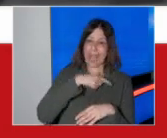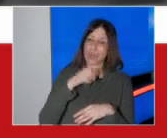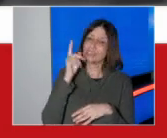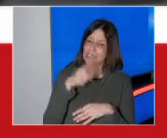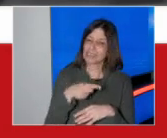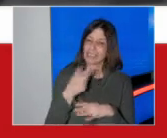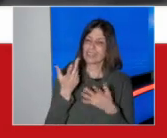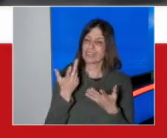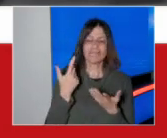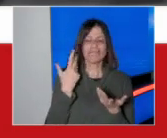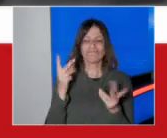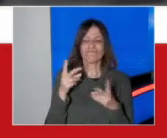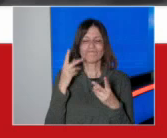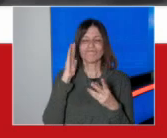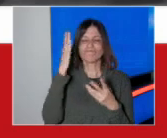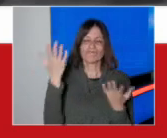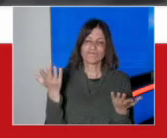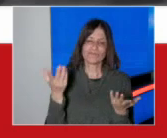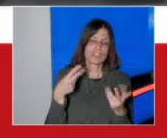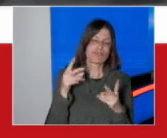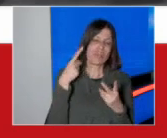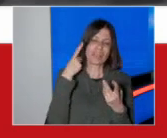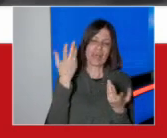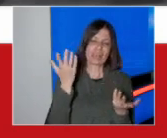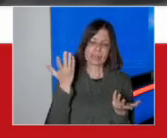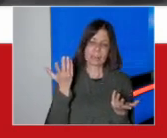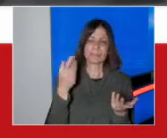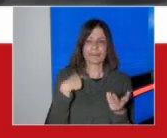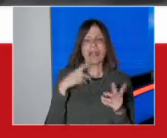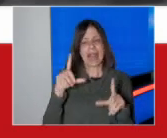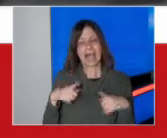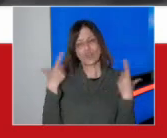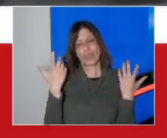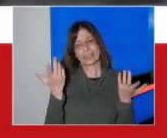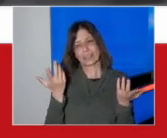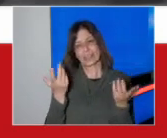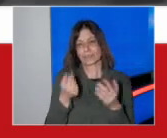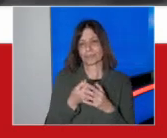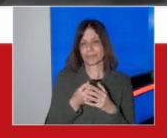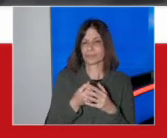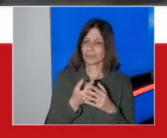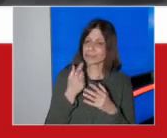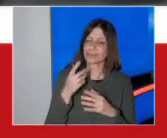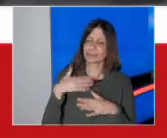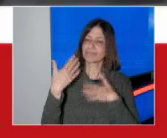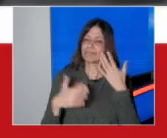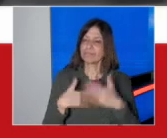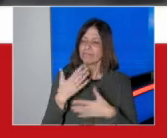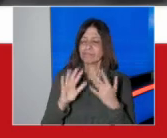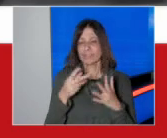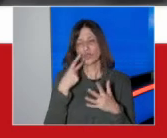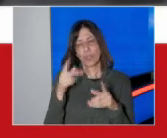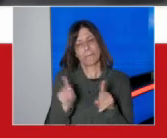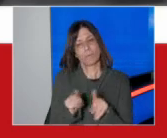לעזוב את הפרדיקציות האלה, את התחזיות, ופשוט לחיות את מה ש... זאת אומרת, כאילו, להתנהל לפי מה שאנחנו רואים